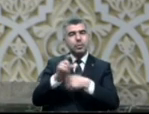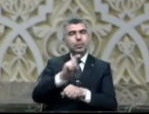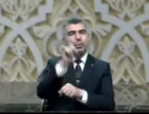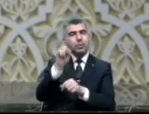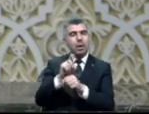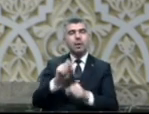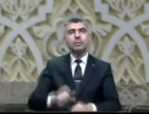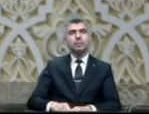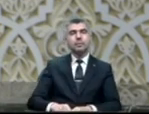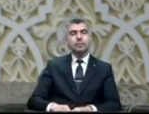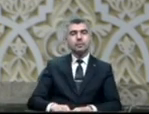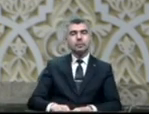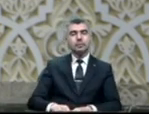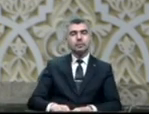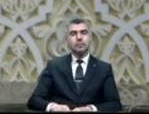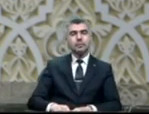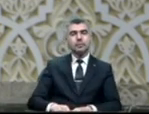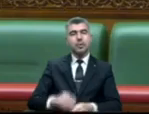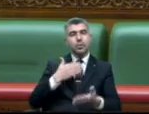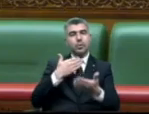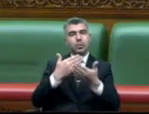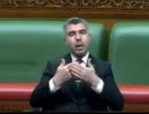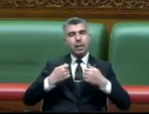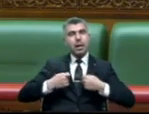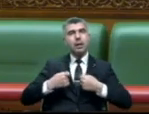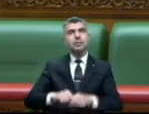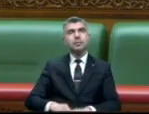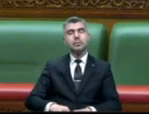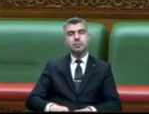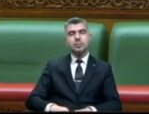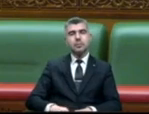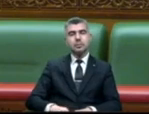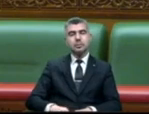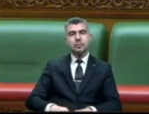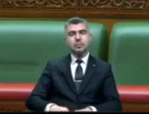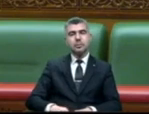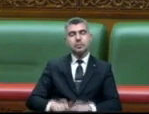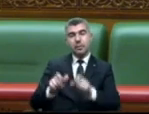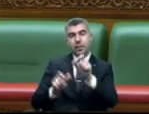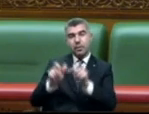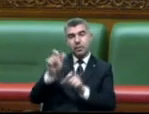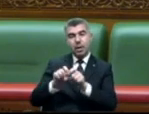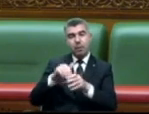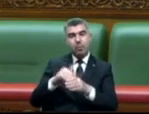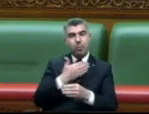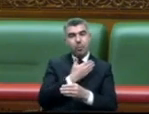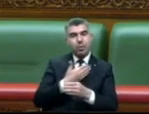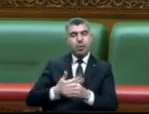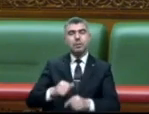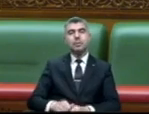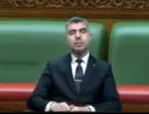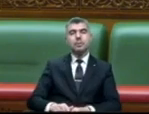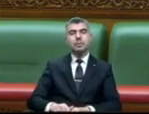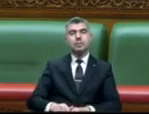لتقديم السؤال. شكرا سيد رئيس. تفضل سيد رئيس محمد تفضل. إخواني المستشارين والمستشارات